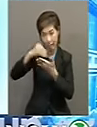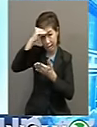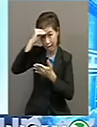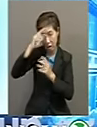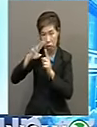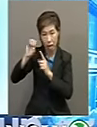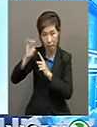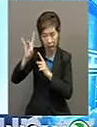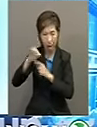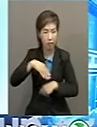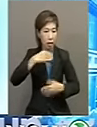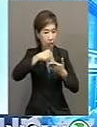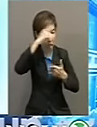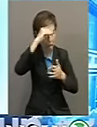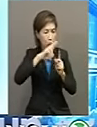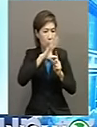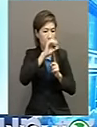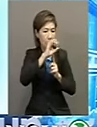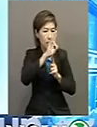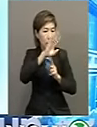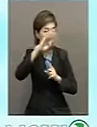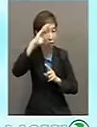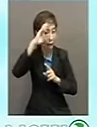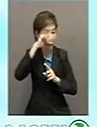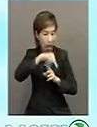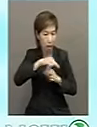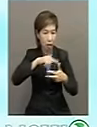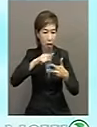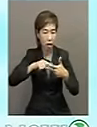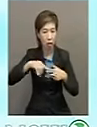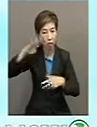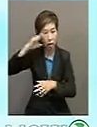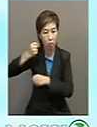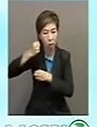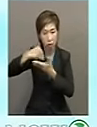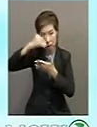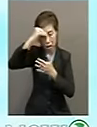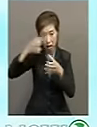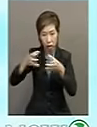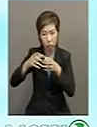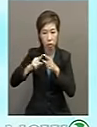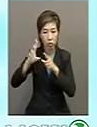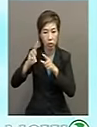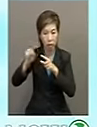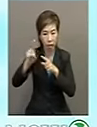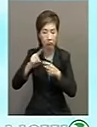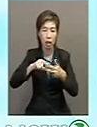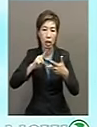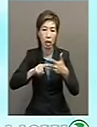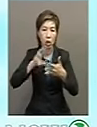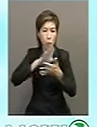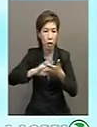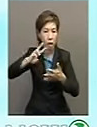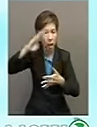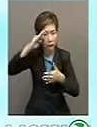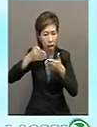นัเรีนเสนอธิการถหารรุ่น 57นักศึษาวิทยาลัยกองทับบกชุดที่ 61นักศึษาวิทยาลัย